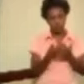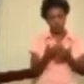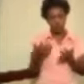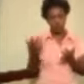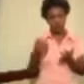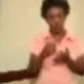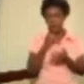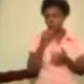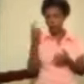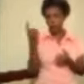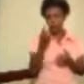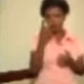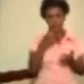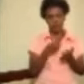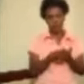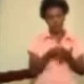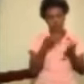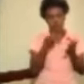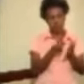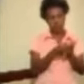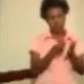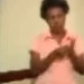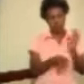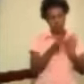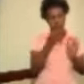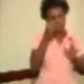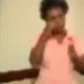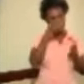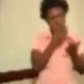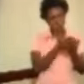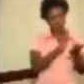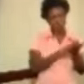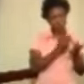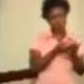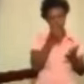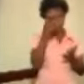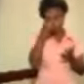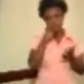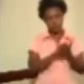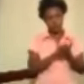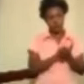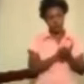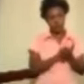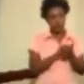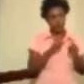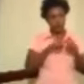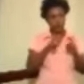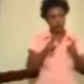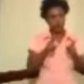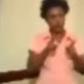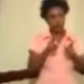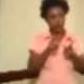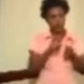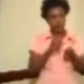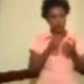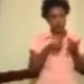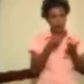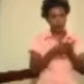touriste, c'est même qui va apporter l'argent. Au niveau agriculture, ils vont consommer ce qu'il y a dans la zone. Donc, la développer, la bailler, on est là, un mouvement